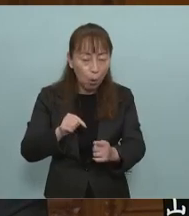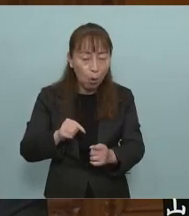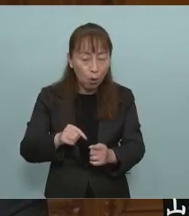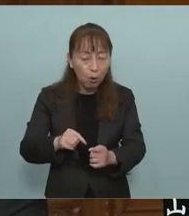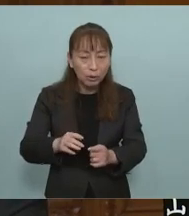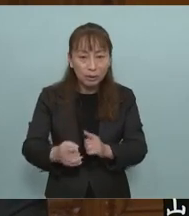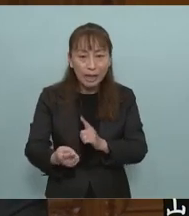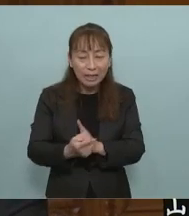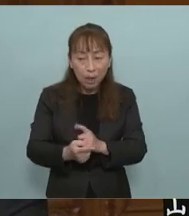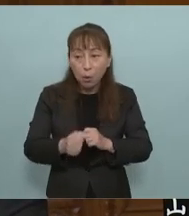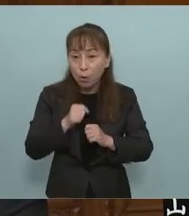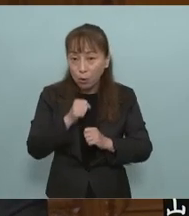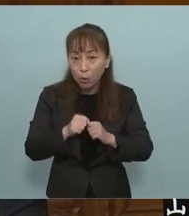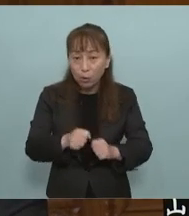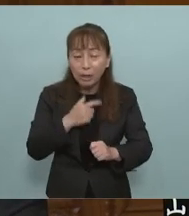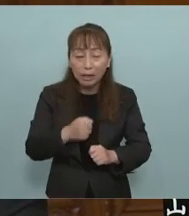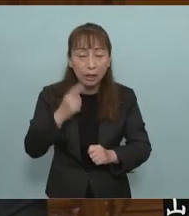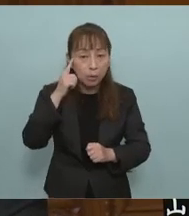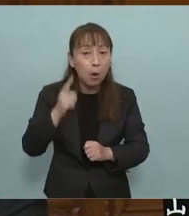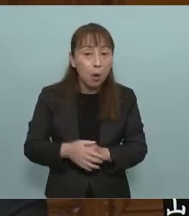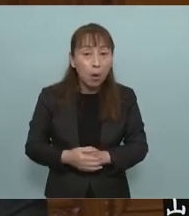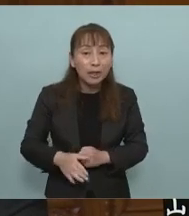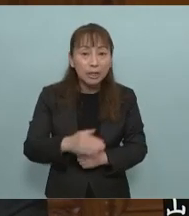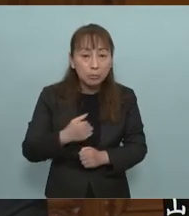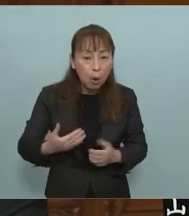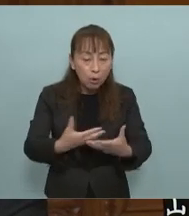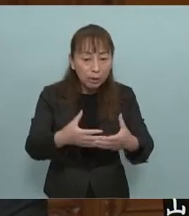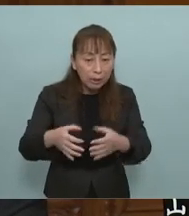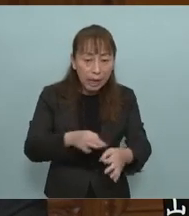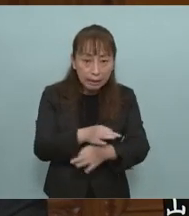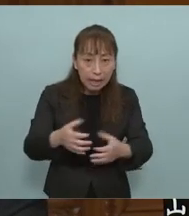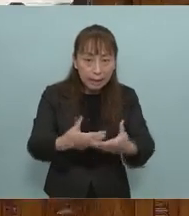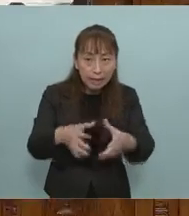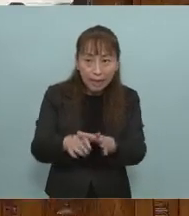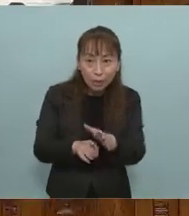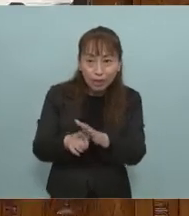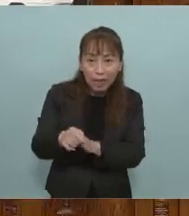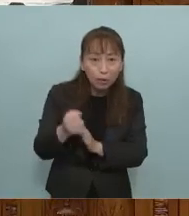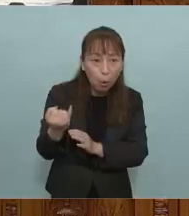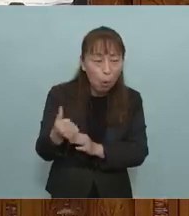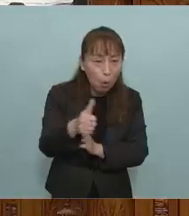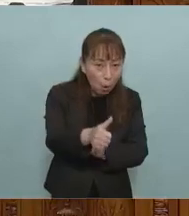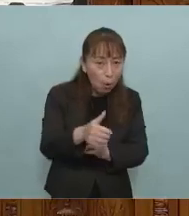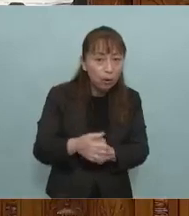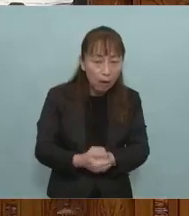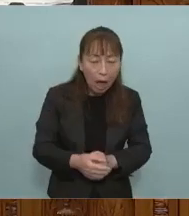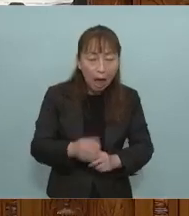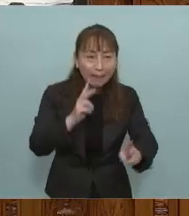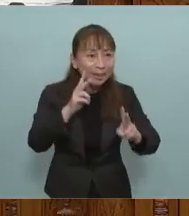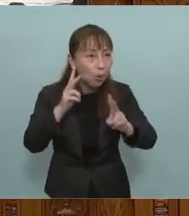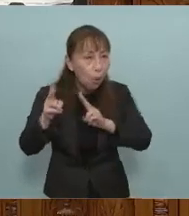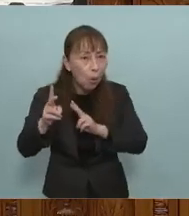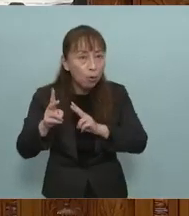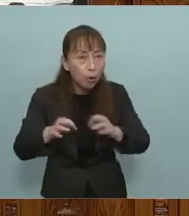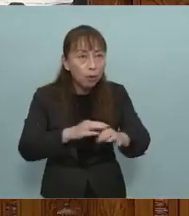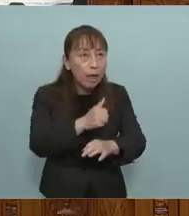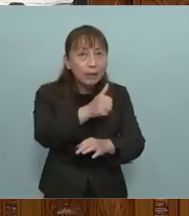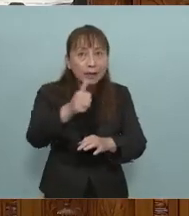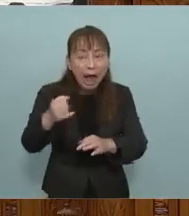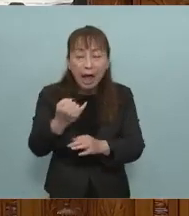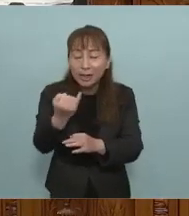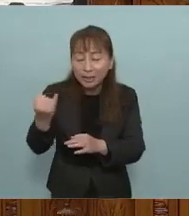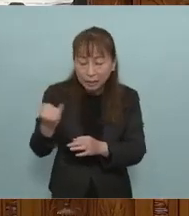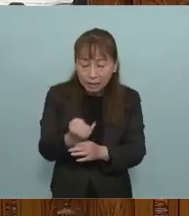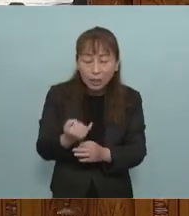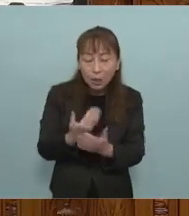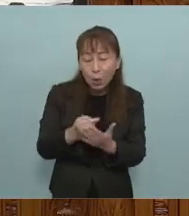自身も機会を捉えて、経済団体代表や大企業の経営者に直接要請するなど、価格転